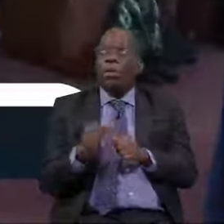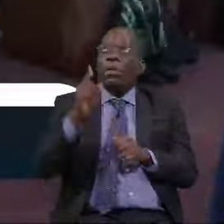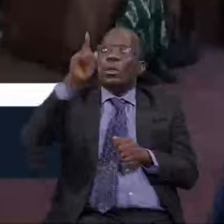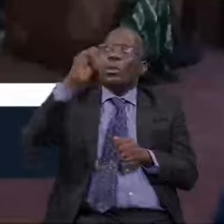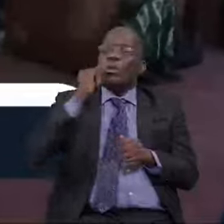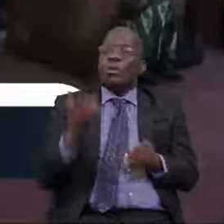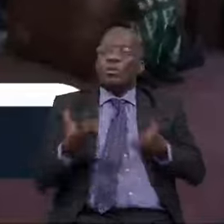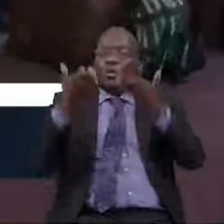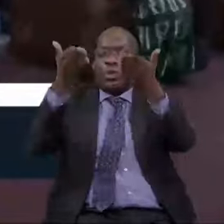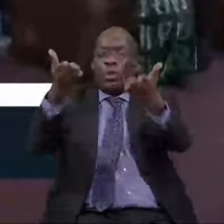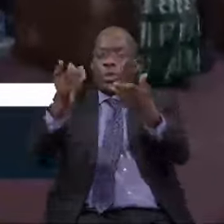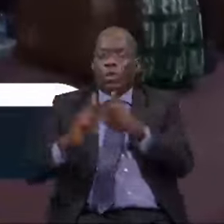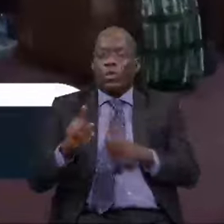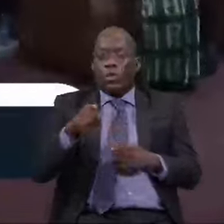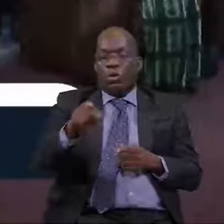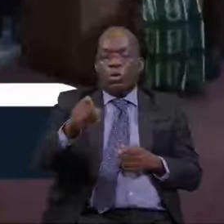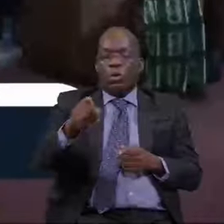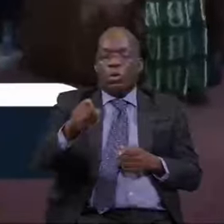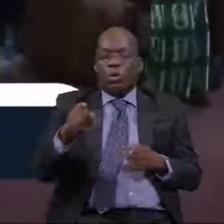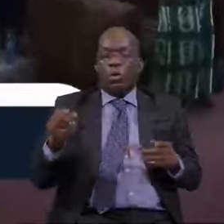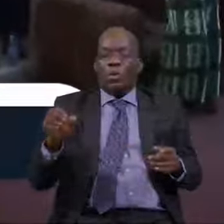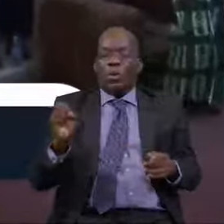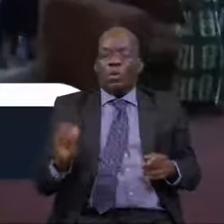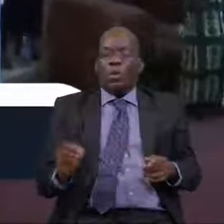il vous est présenté. Afin que